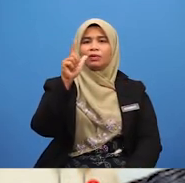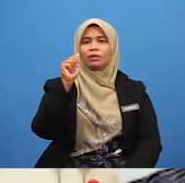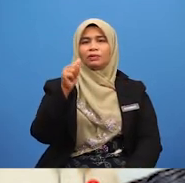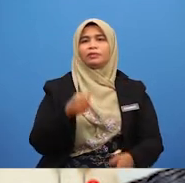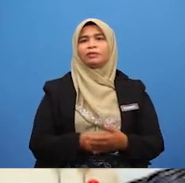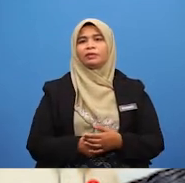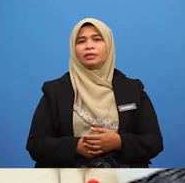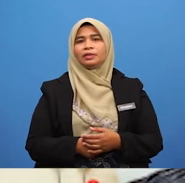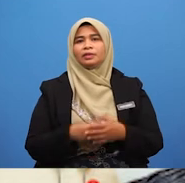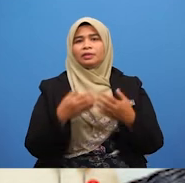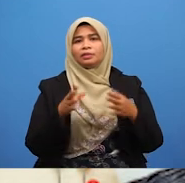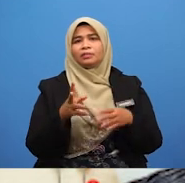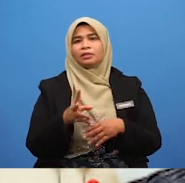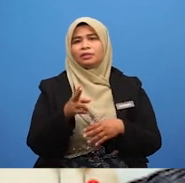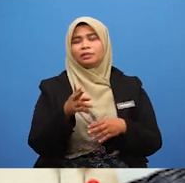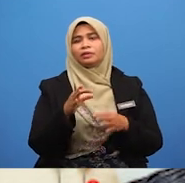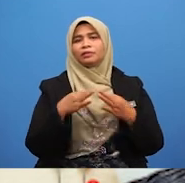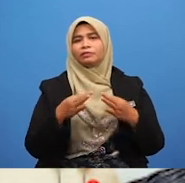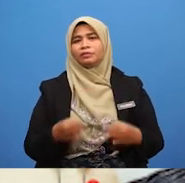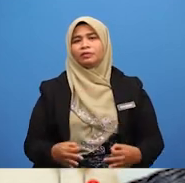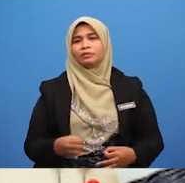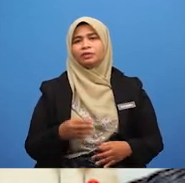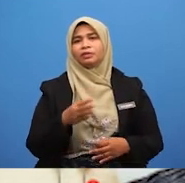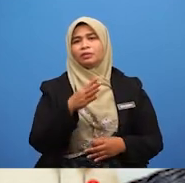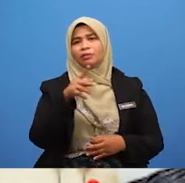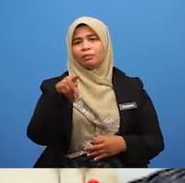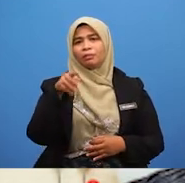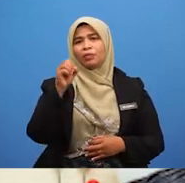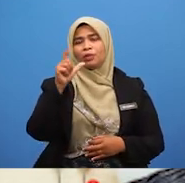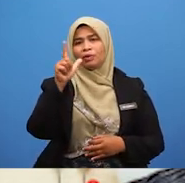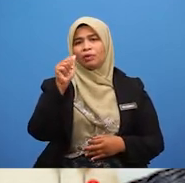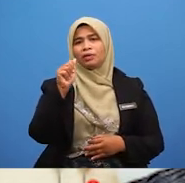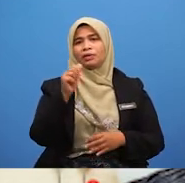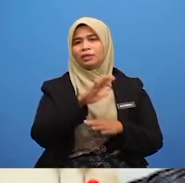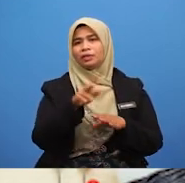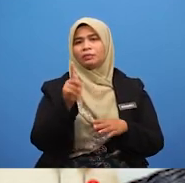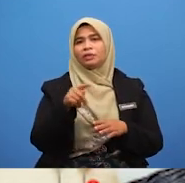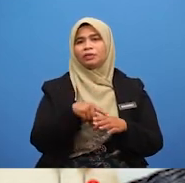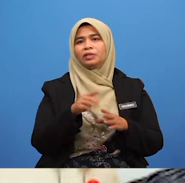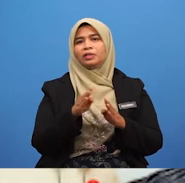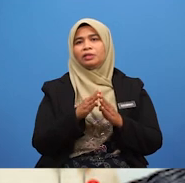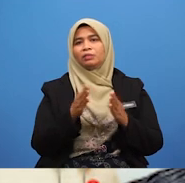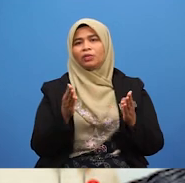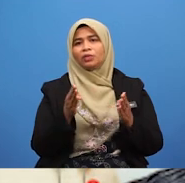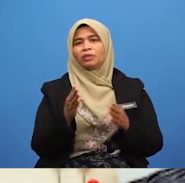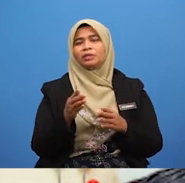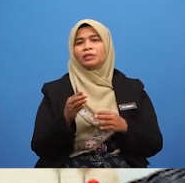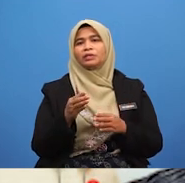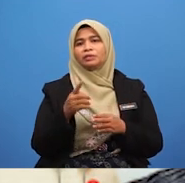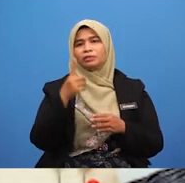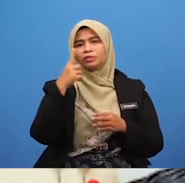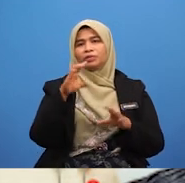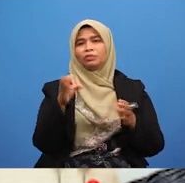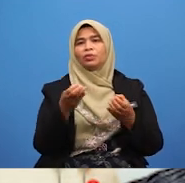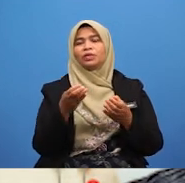Selepas menggunting fabrik, pola dan peniti tidak perlu dibuka untuk